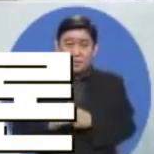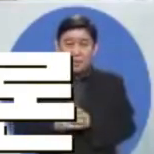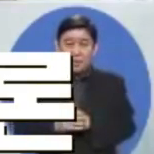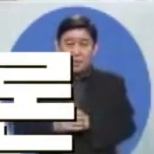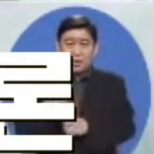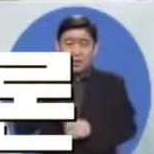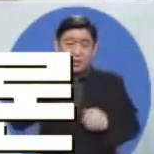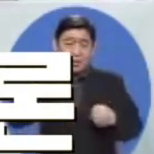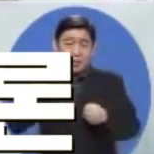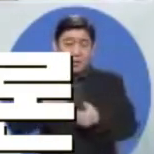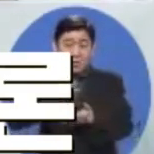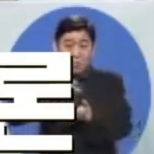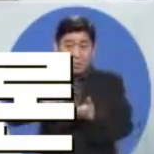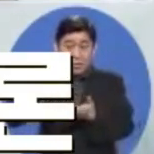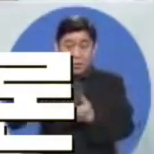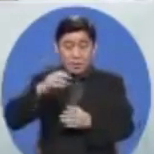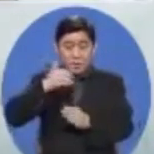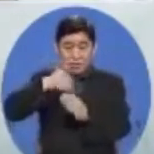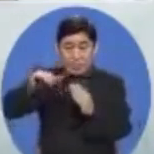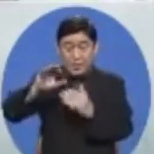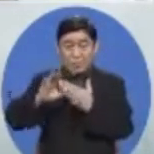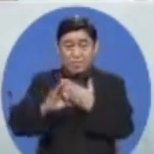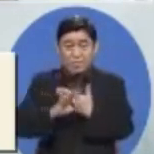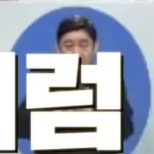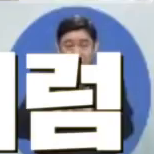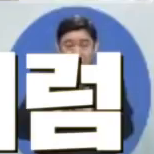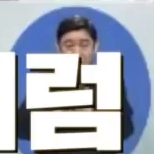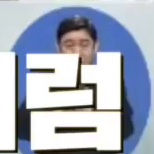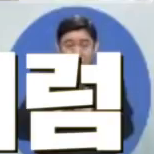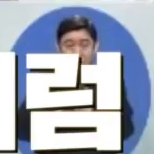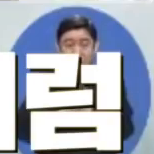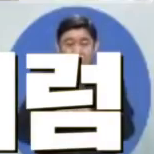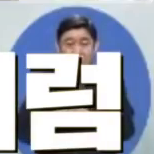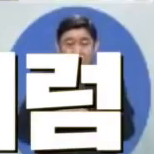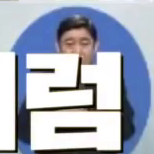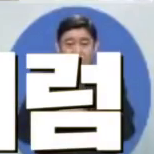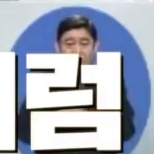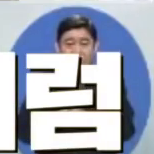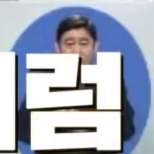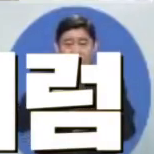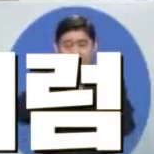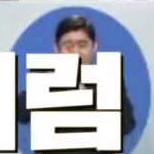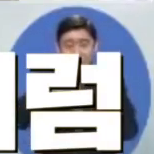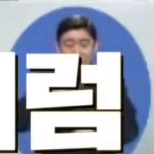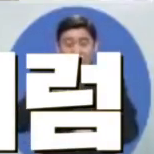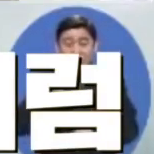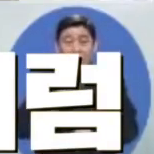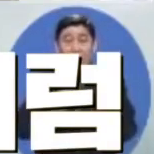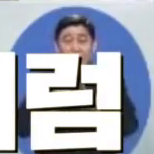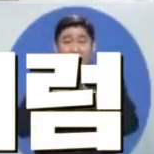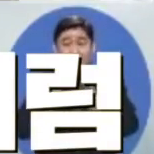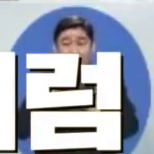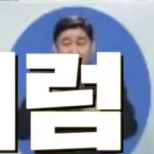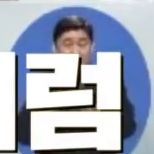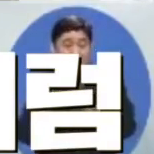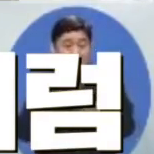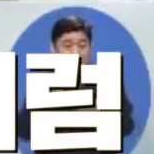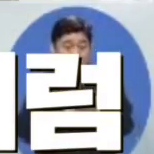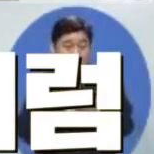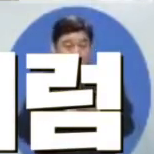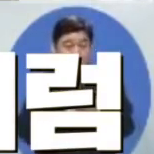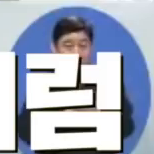그 여배우한테 보낸 메일을 보면 제가 본 건 아닙니다만 옆에서 보니 이재명 아니라고 페이스북에 쓰라고